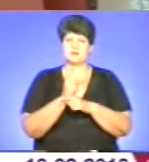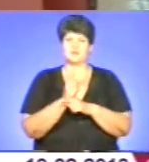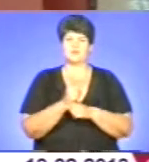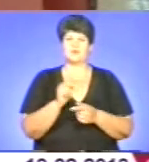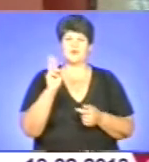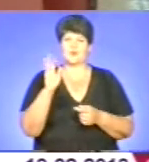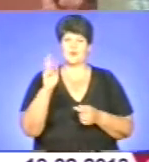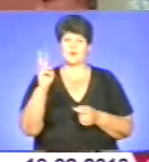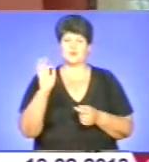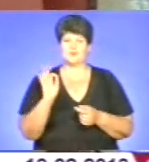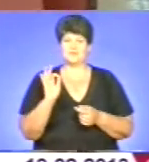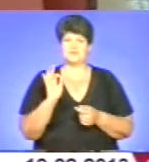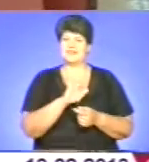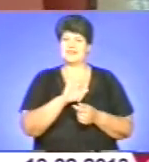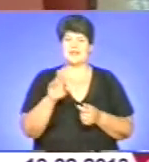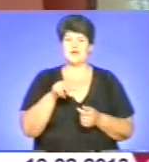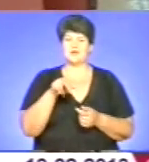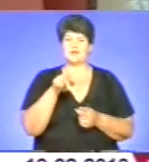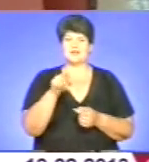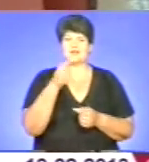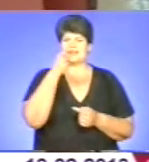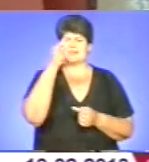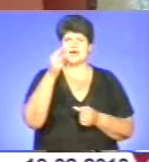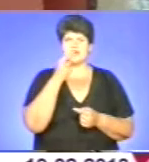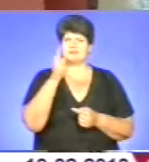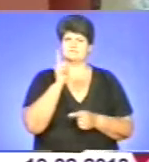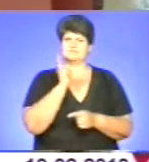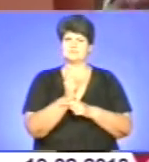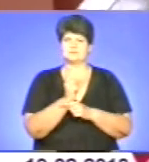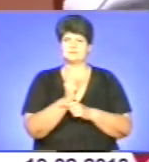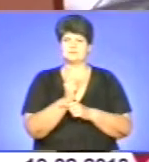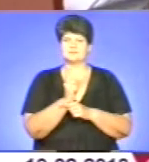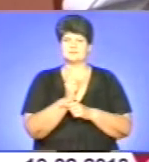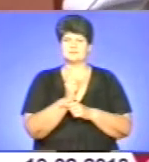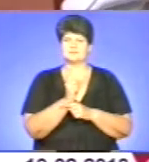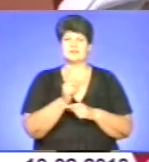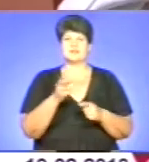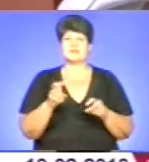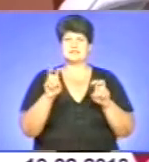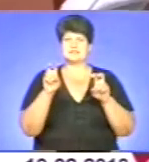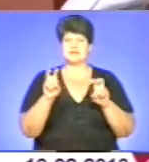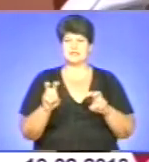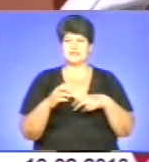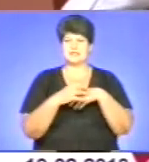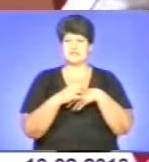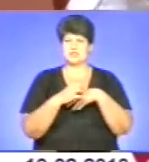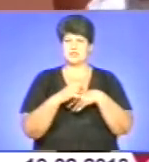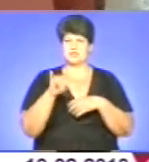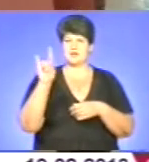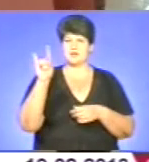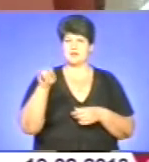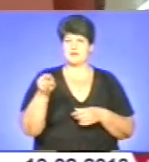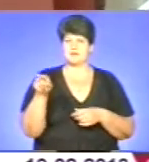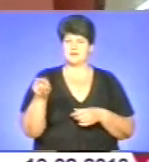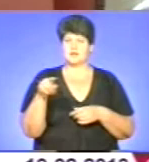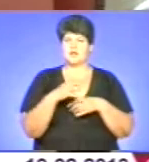ко-коко не ходіть далеко ні сидить кішка на вікні